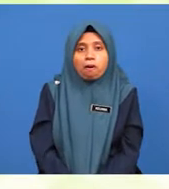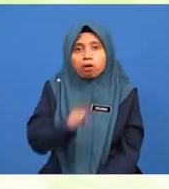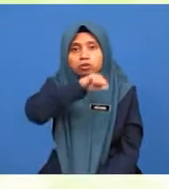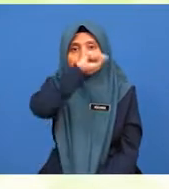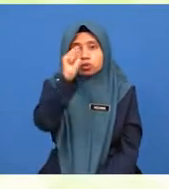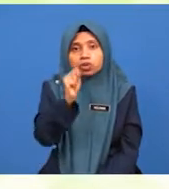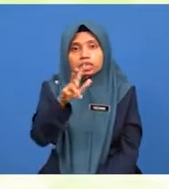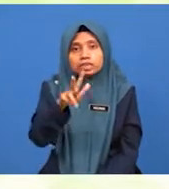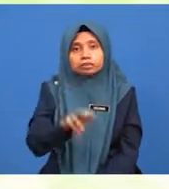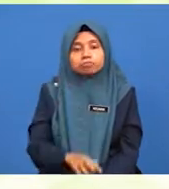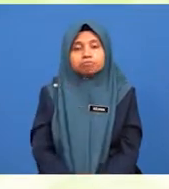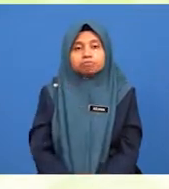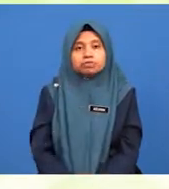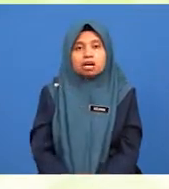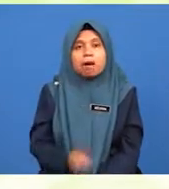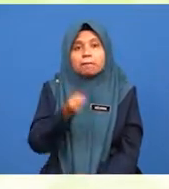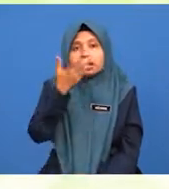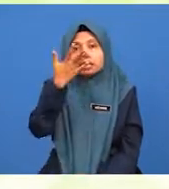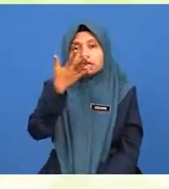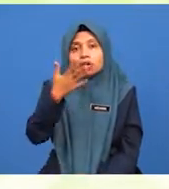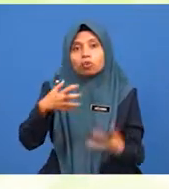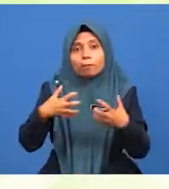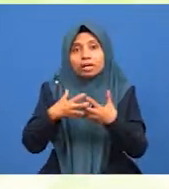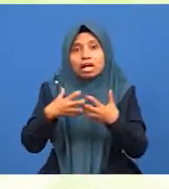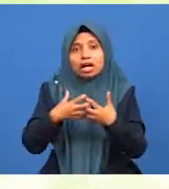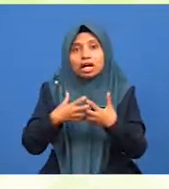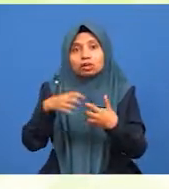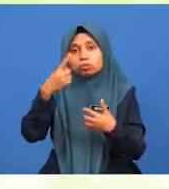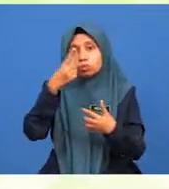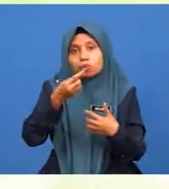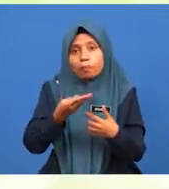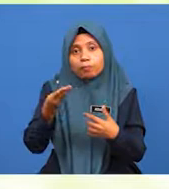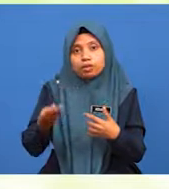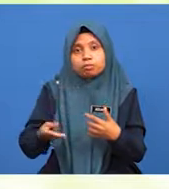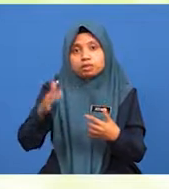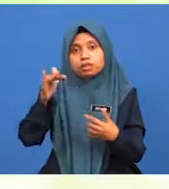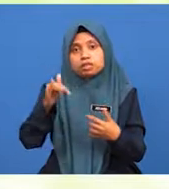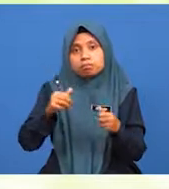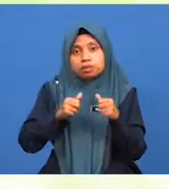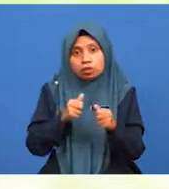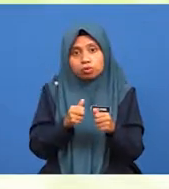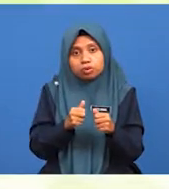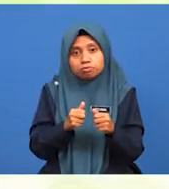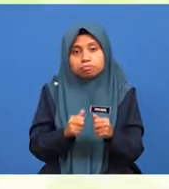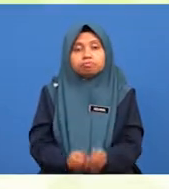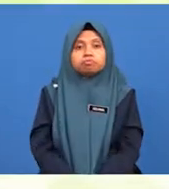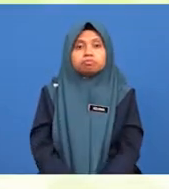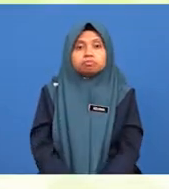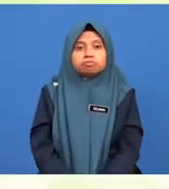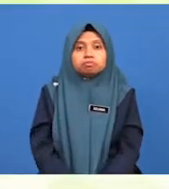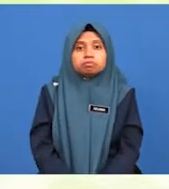Soalan ketiga. Nyatakan penjodoh bilangan untuk benda-benda berikut.